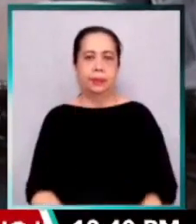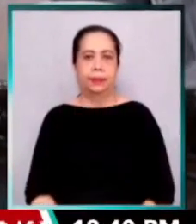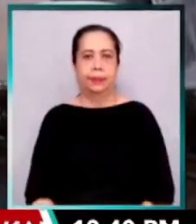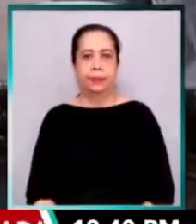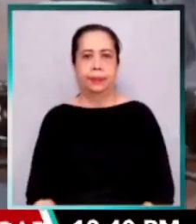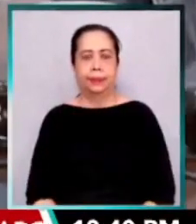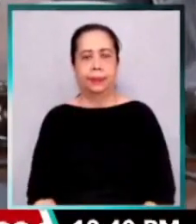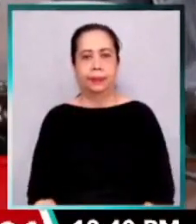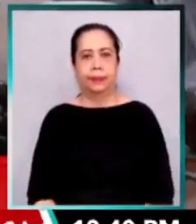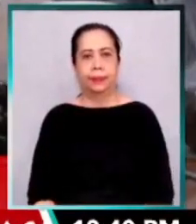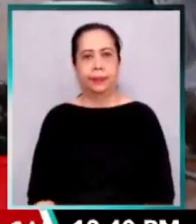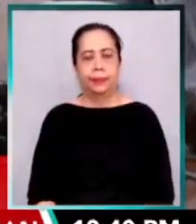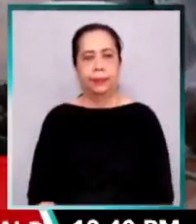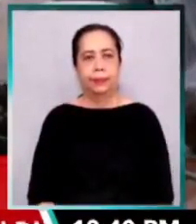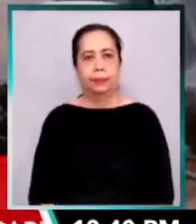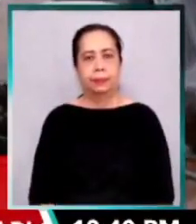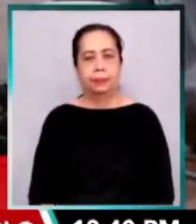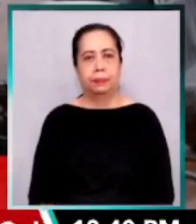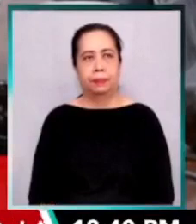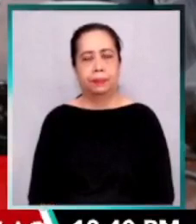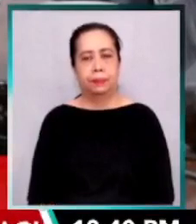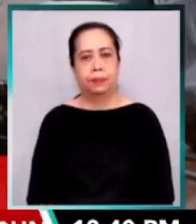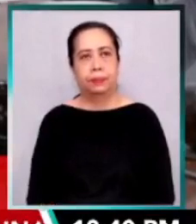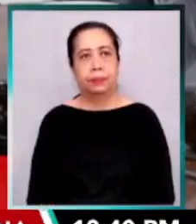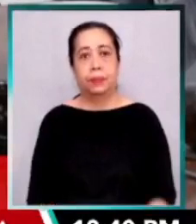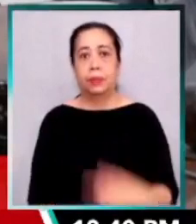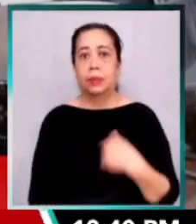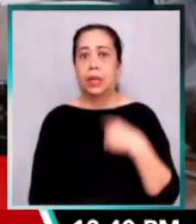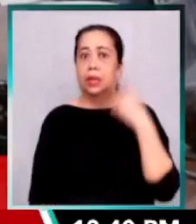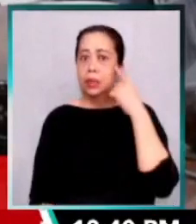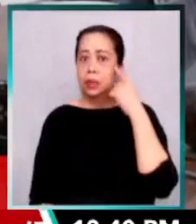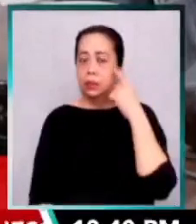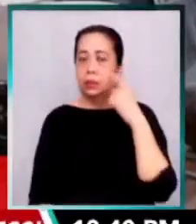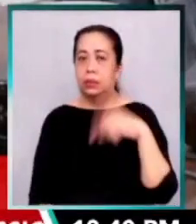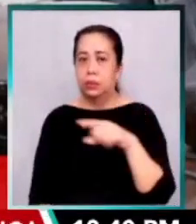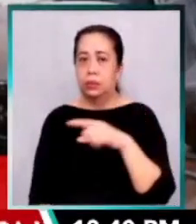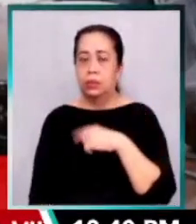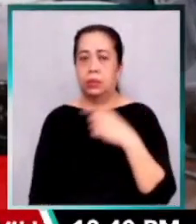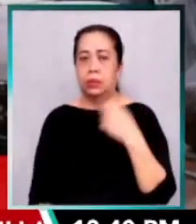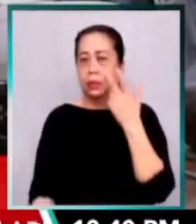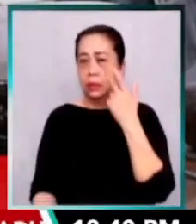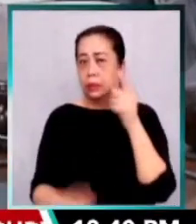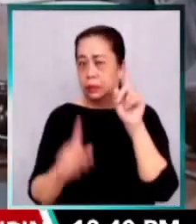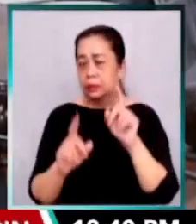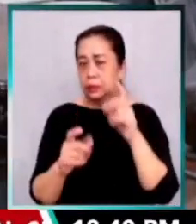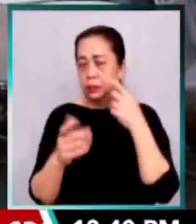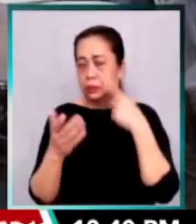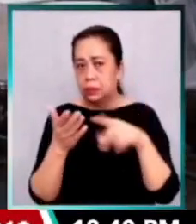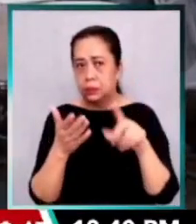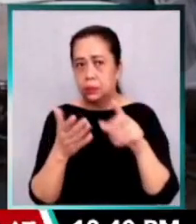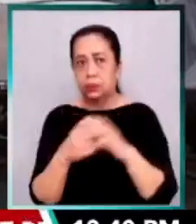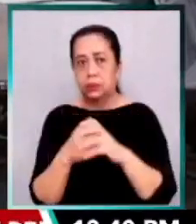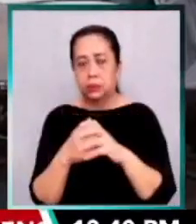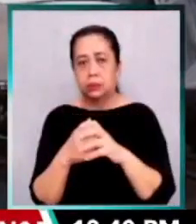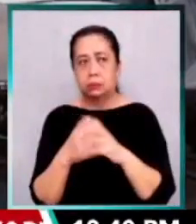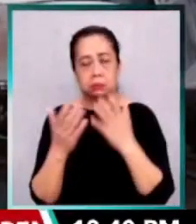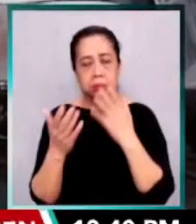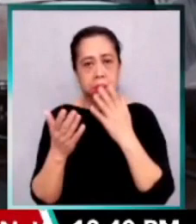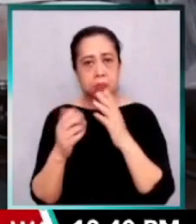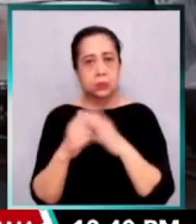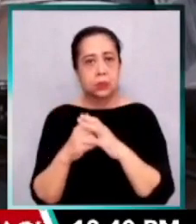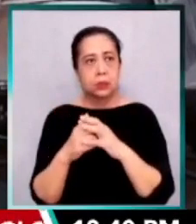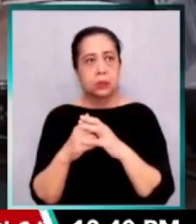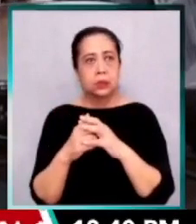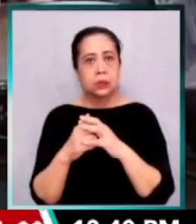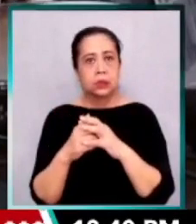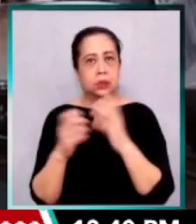Do you think we can afford ourselves an experiment? Gagawa tayo ng batas, so eksperimentuhan natin kung dadami